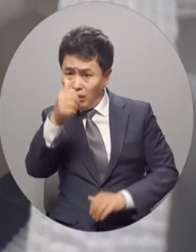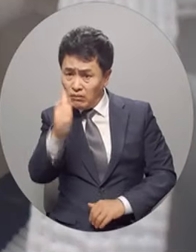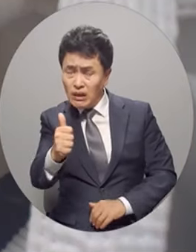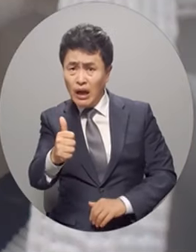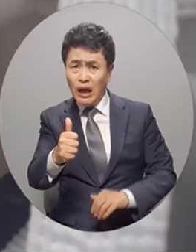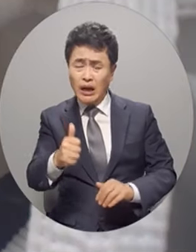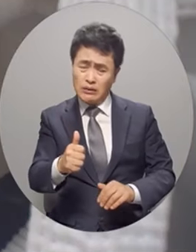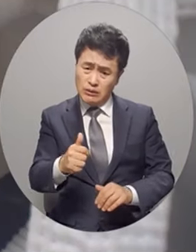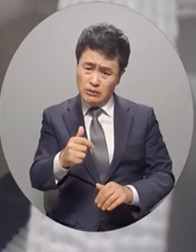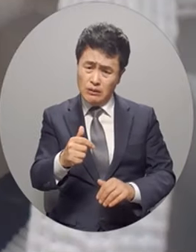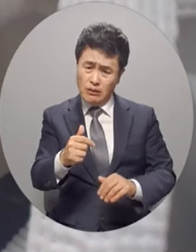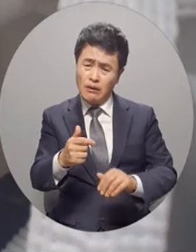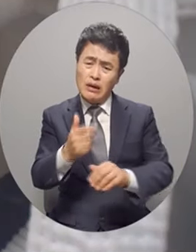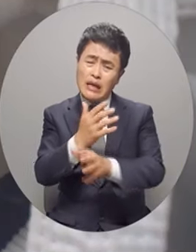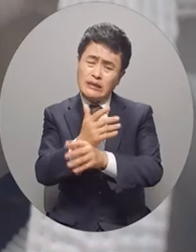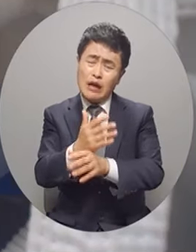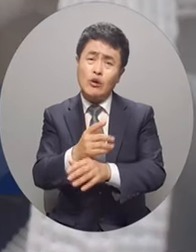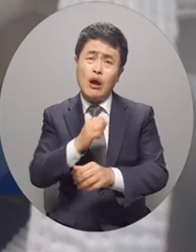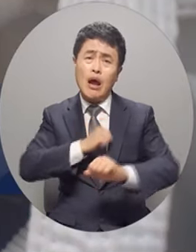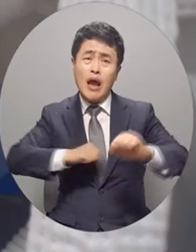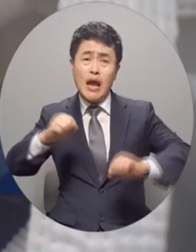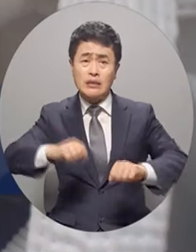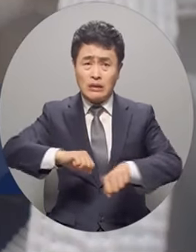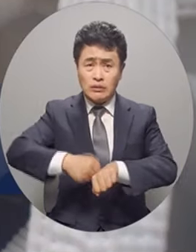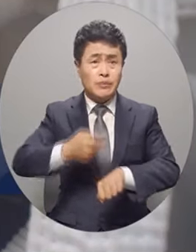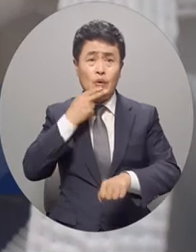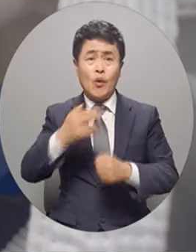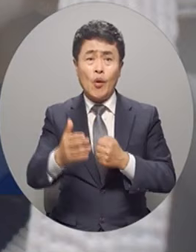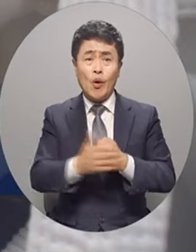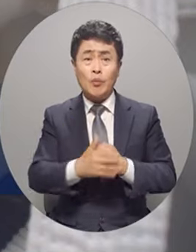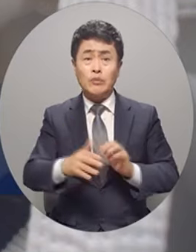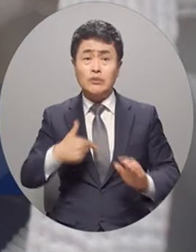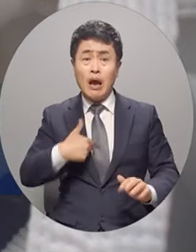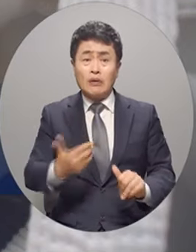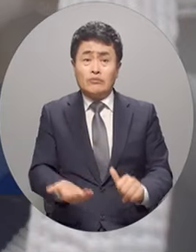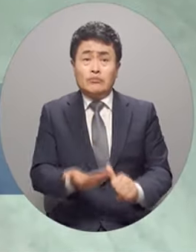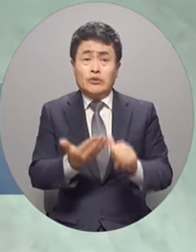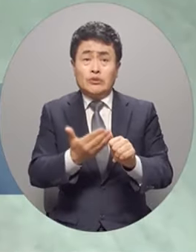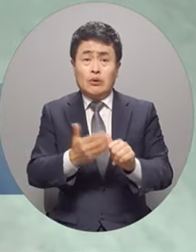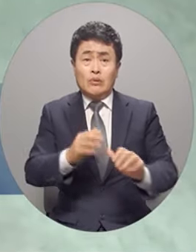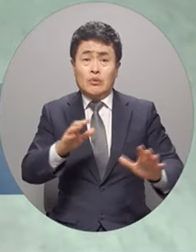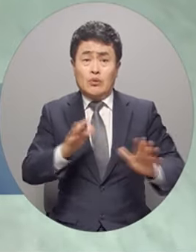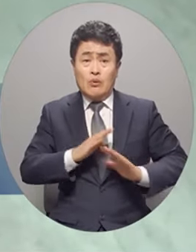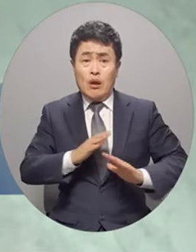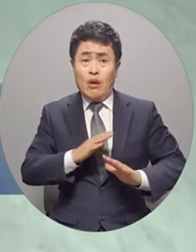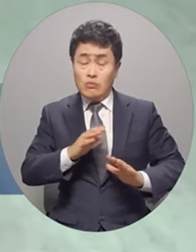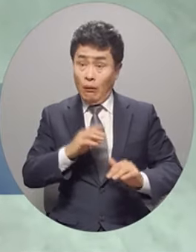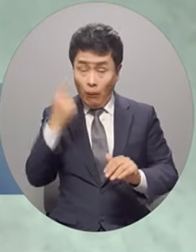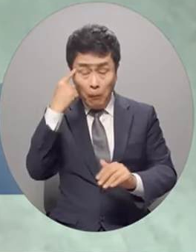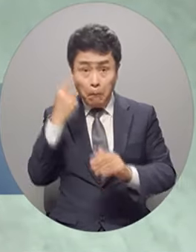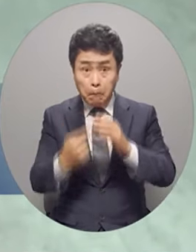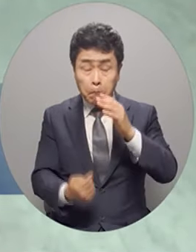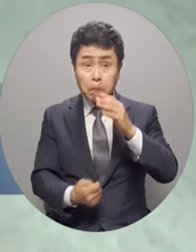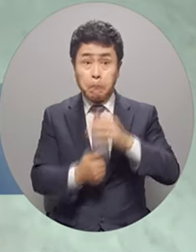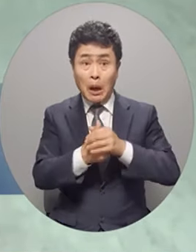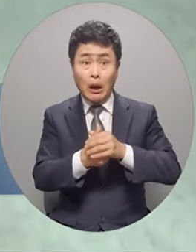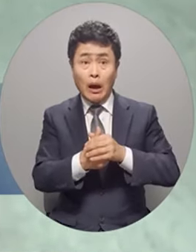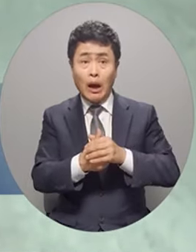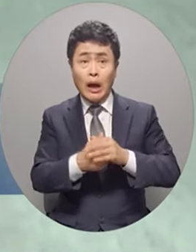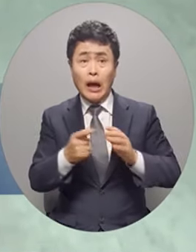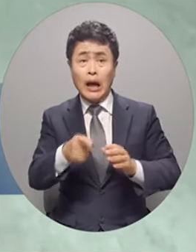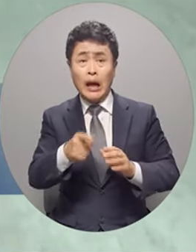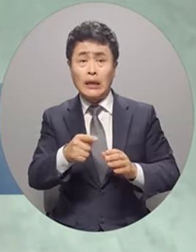없다고 주장했습니다. 저는 이렇게 했는데 그랬죠. 그럼 오늘 좀 딱히 얘기 나왔던 건